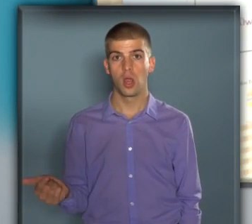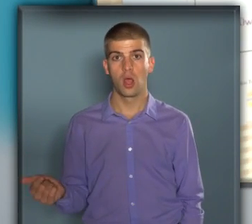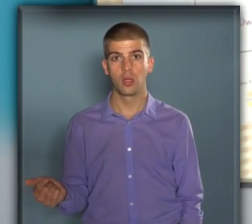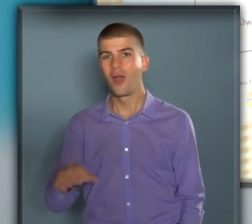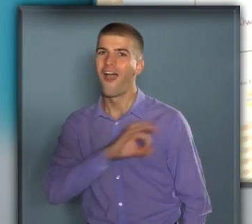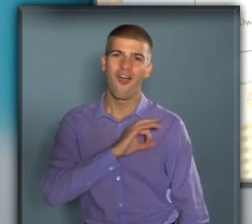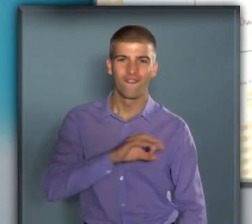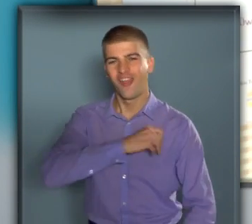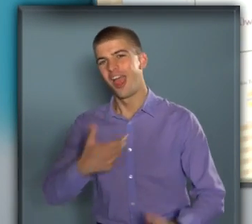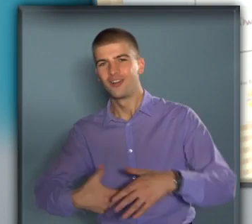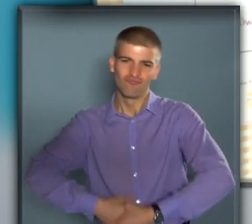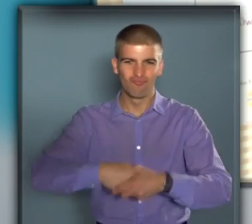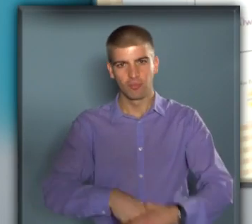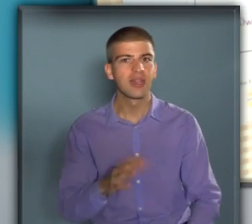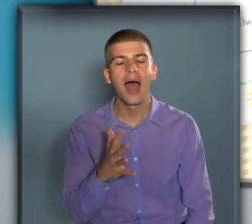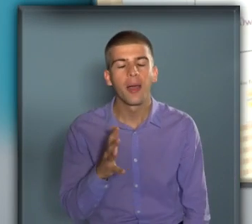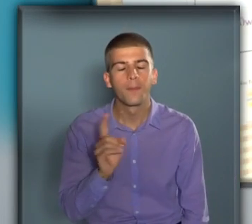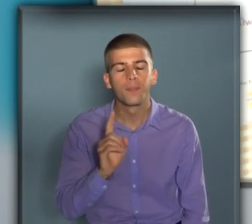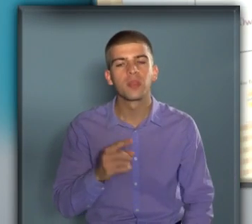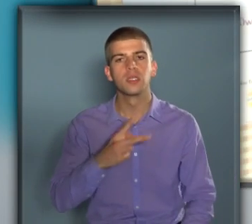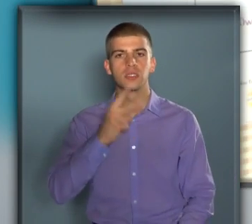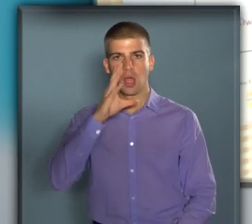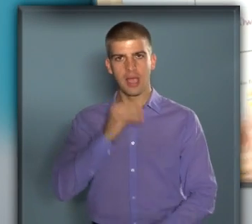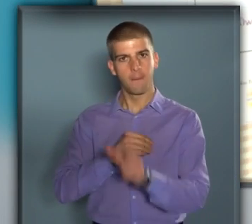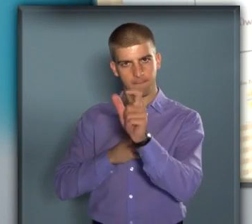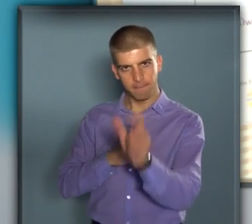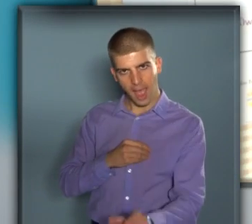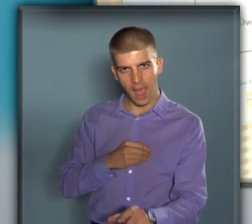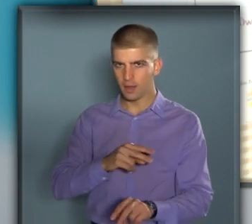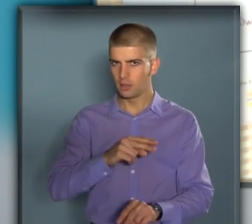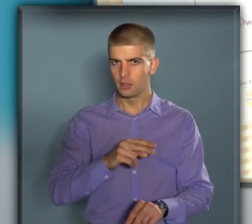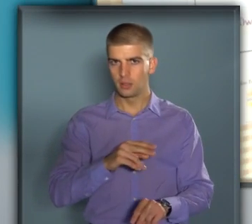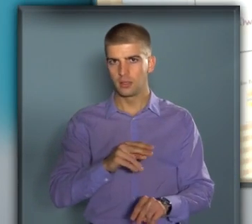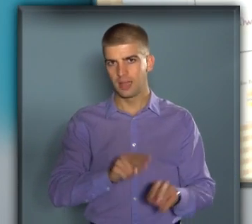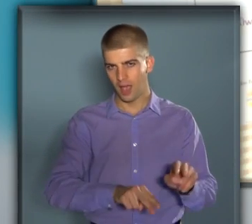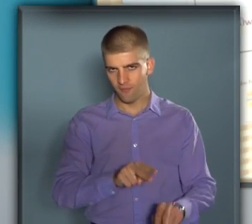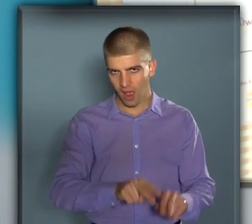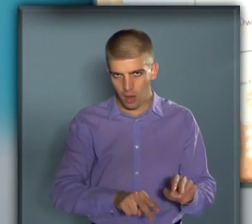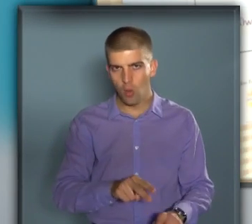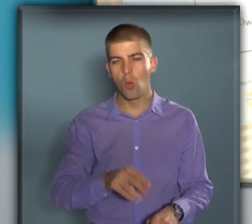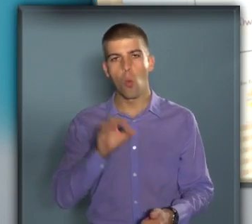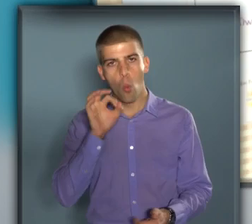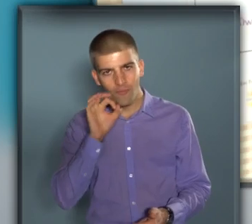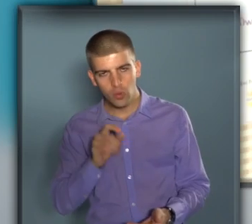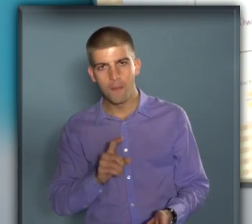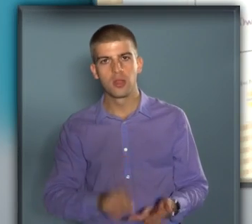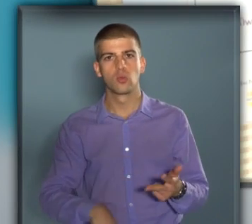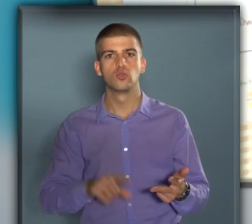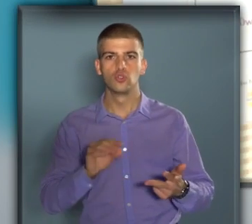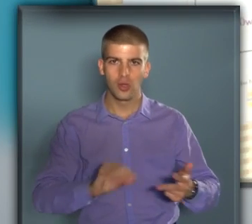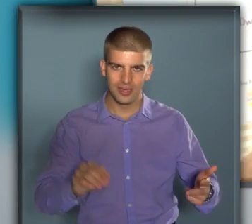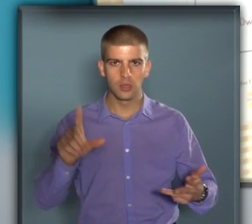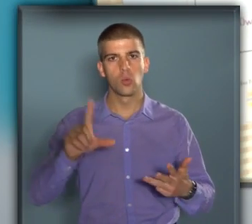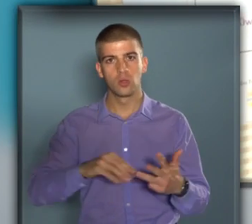a haverkodással, amiben a szakember, a kisgyereknevelő, később az óvodapedagógus, a tanítók, a tanárok